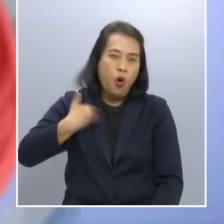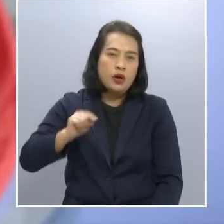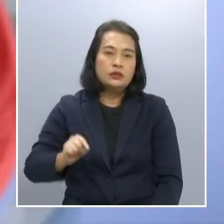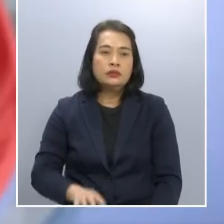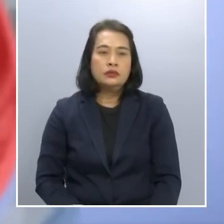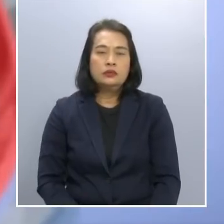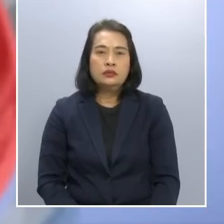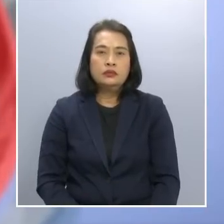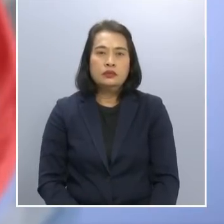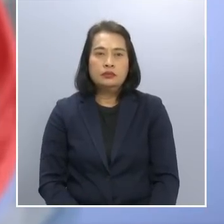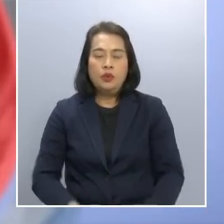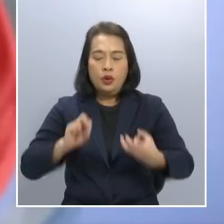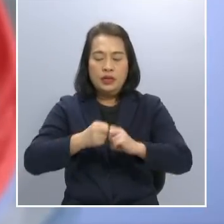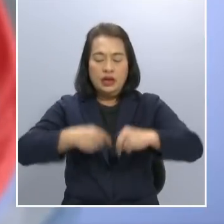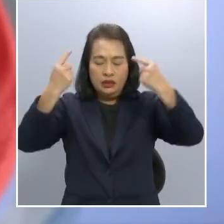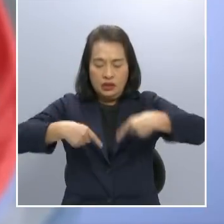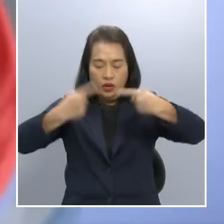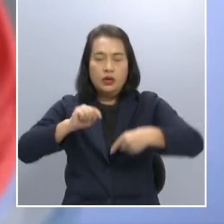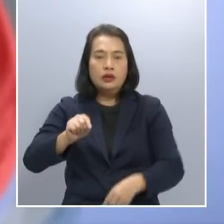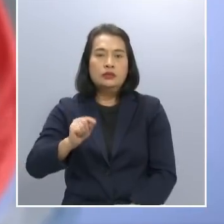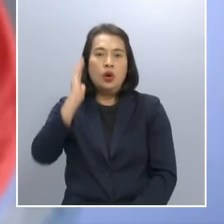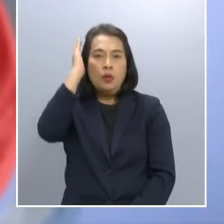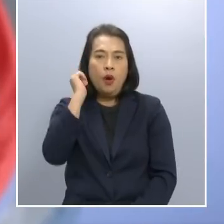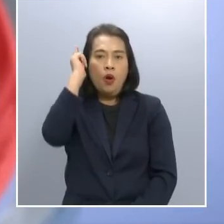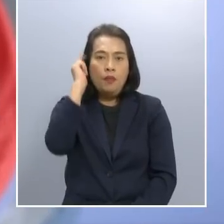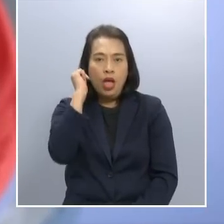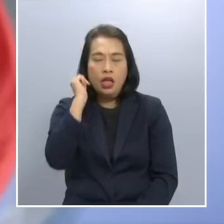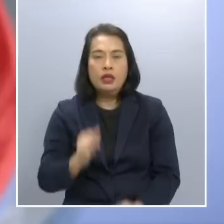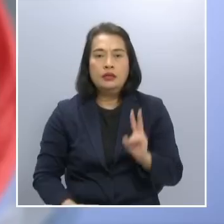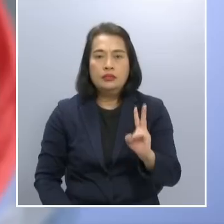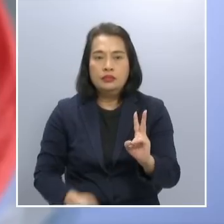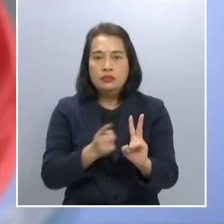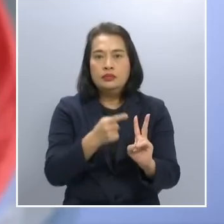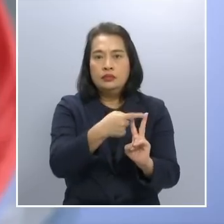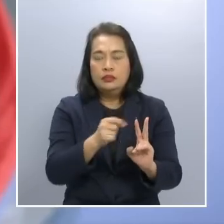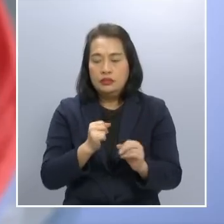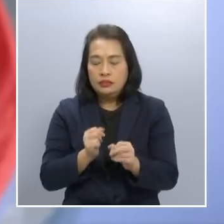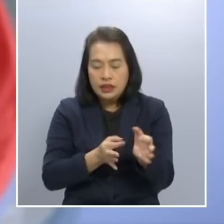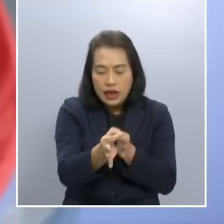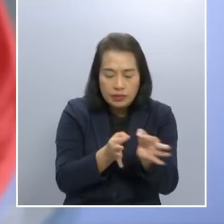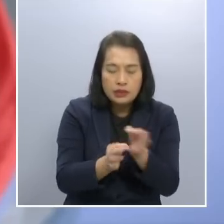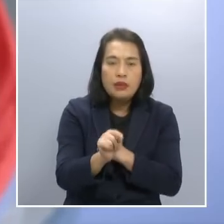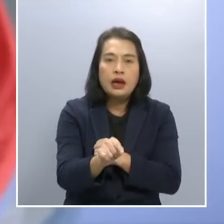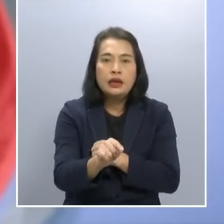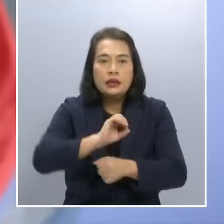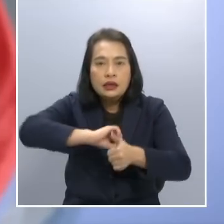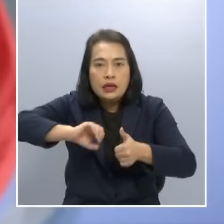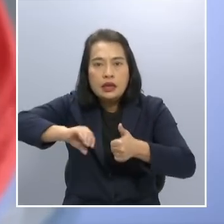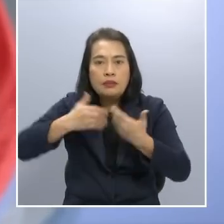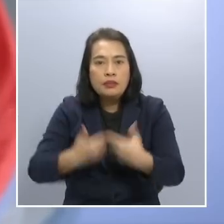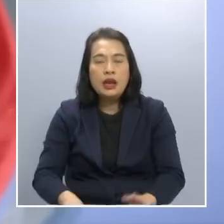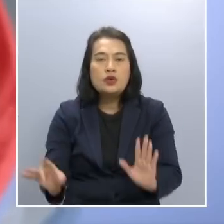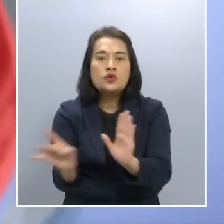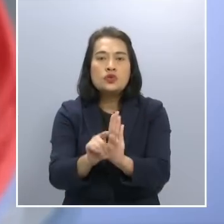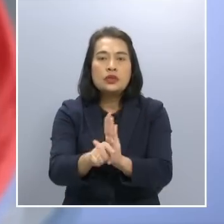ามีปัญหามีทะเลาะอะไรกันเนี่ยพ่อกับแม่เนี่ยก็พยายามให้คำปรึกษานะสุดท้ายอ่ะลูกอยาก